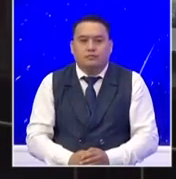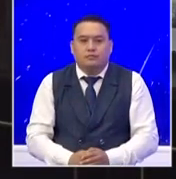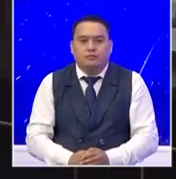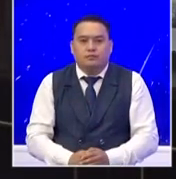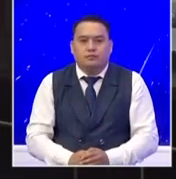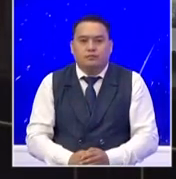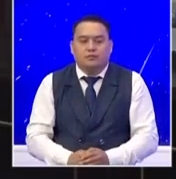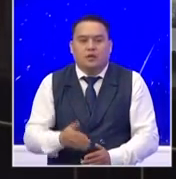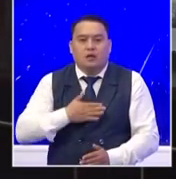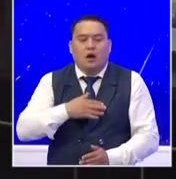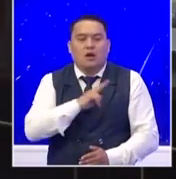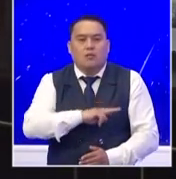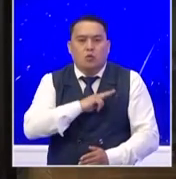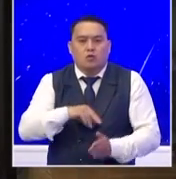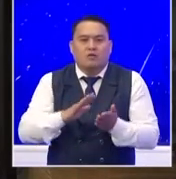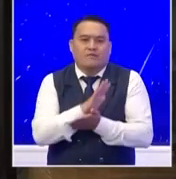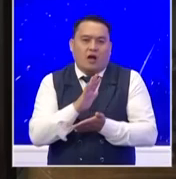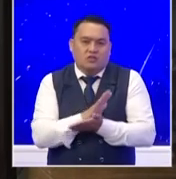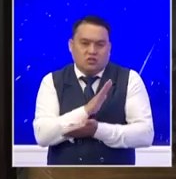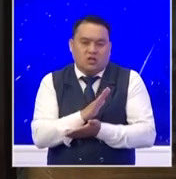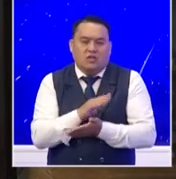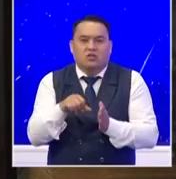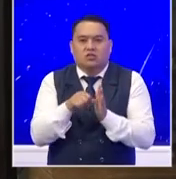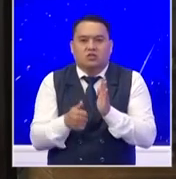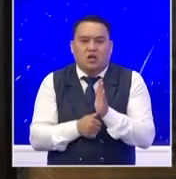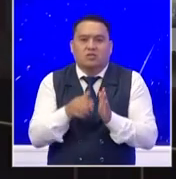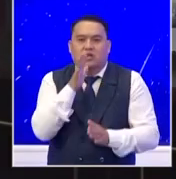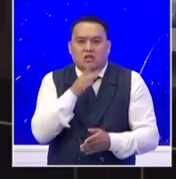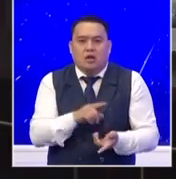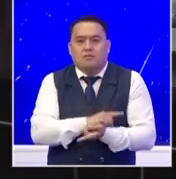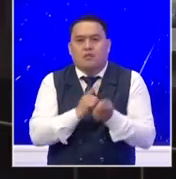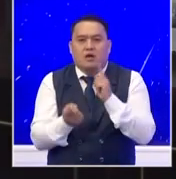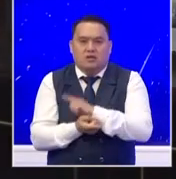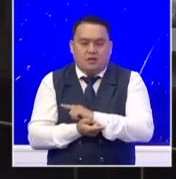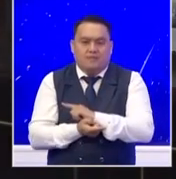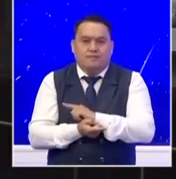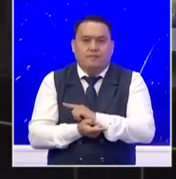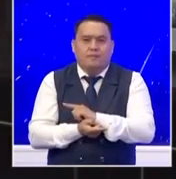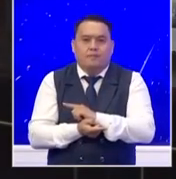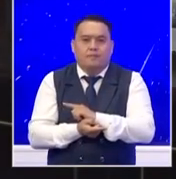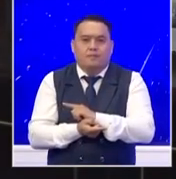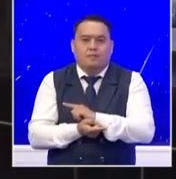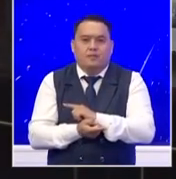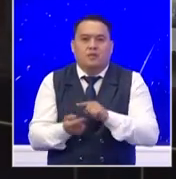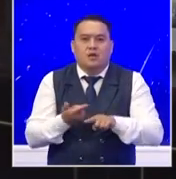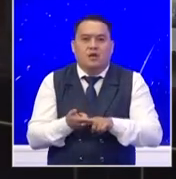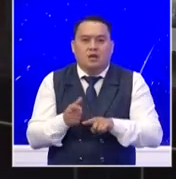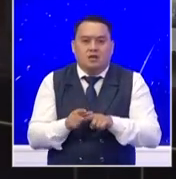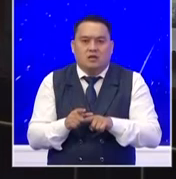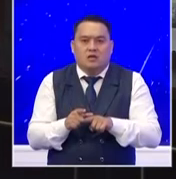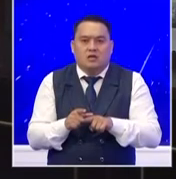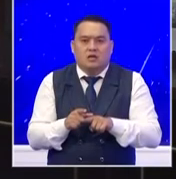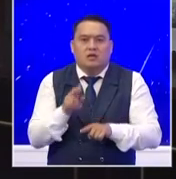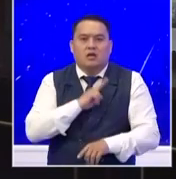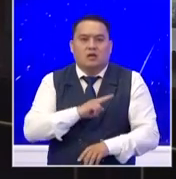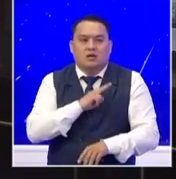редакции, работал 16 лет, а потом меня перевели в Октябрьского. На этом акваторе я